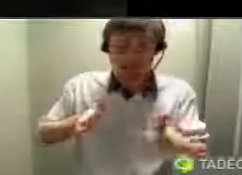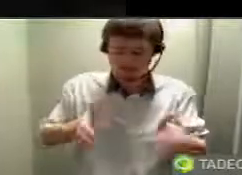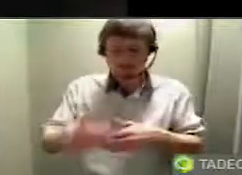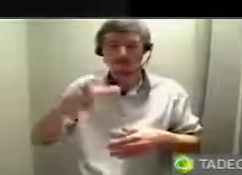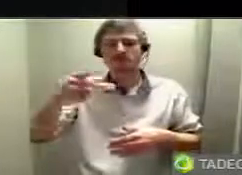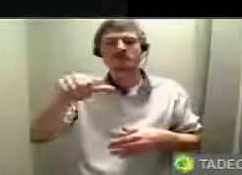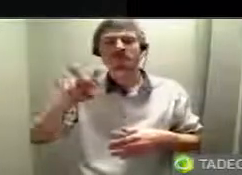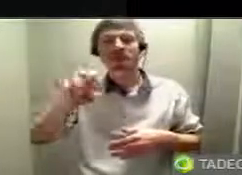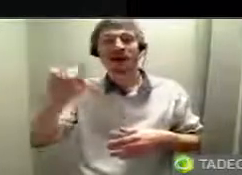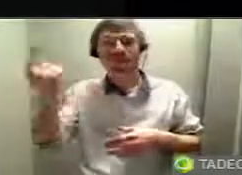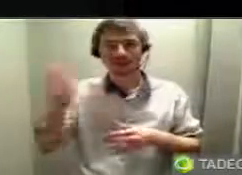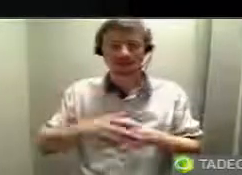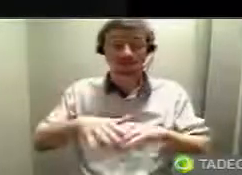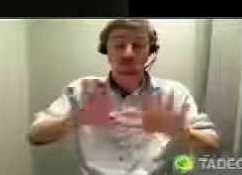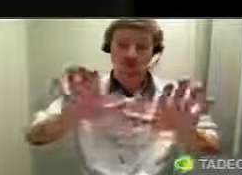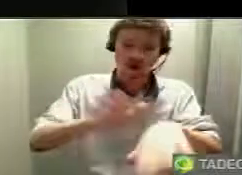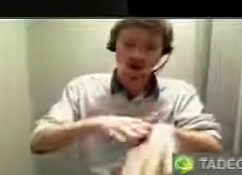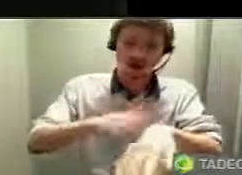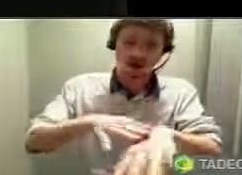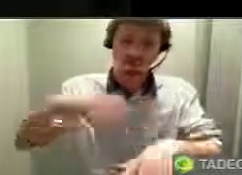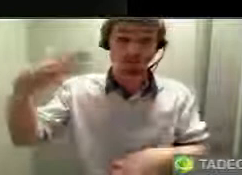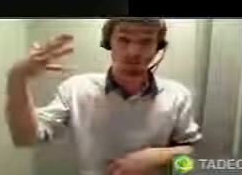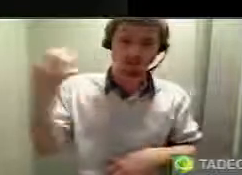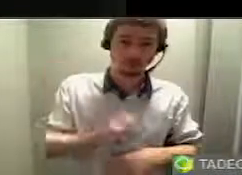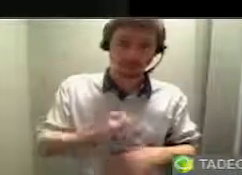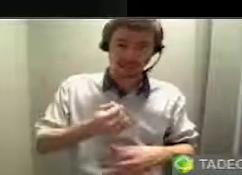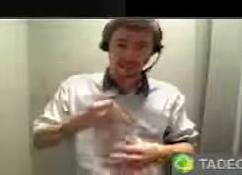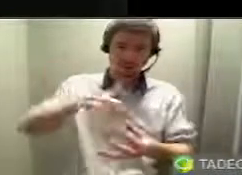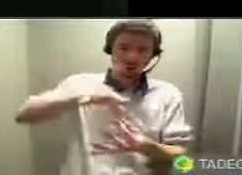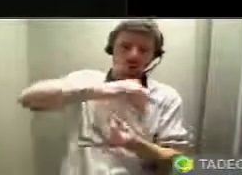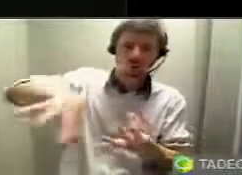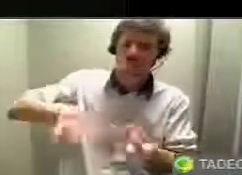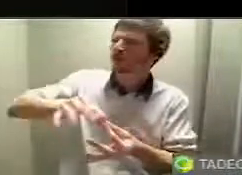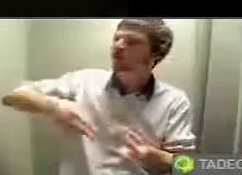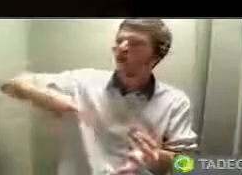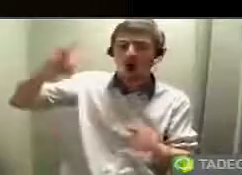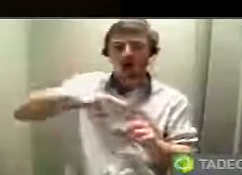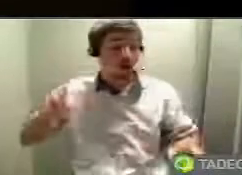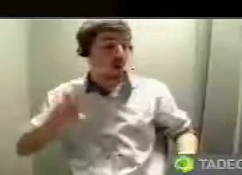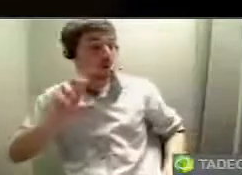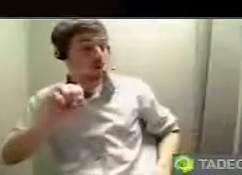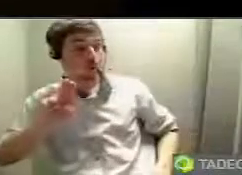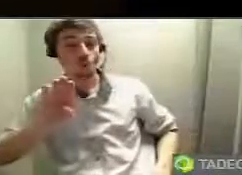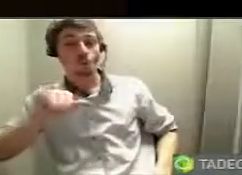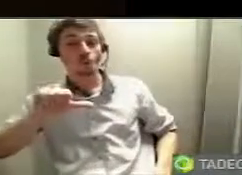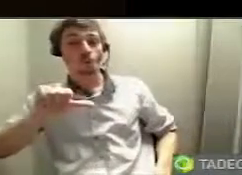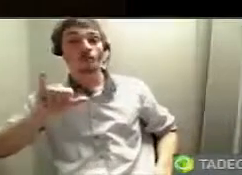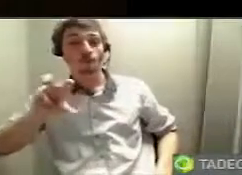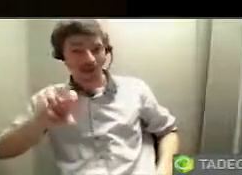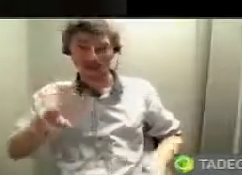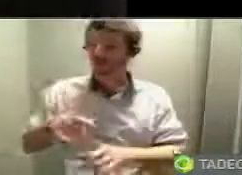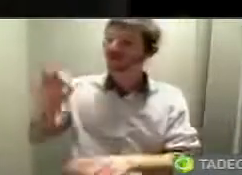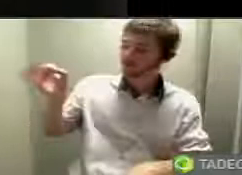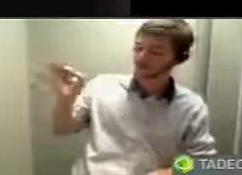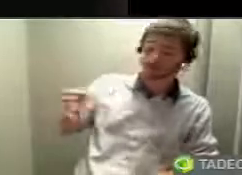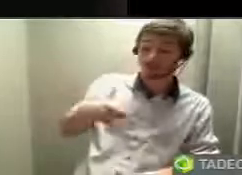pire que dans le tour qui va dans le nord d'ici, de Roubaix, oui. Et donc, mais